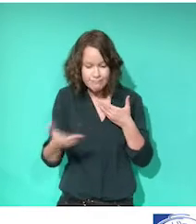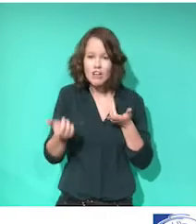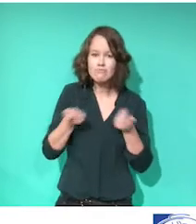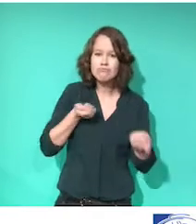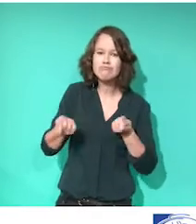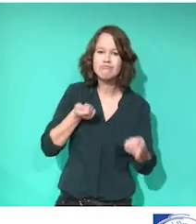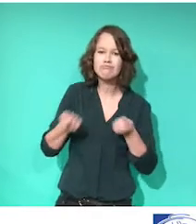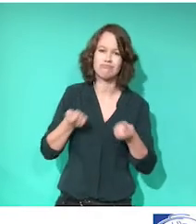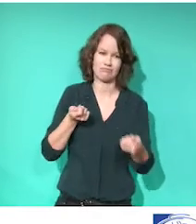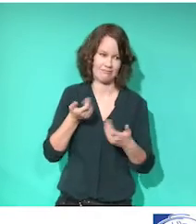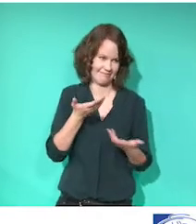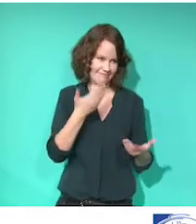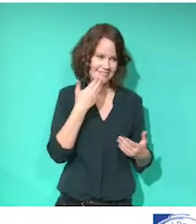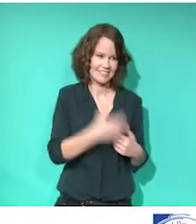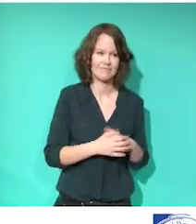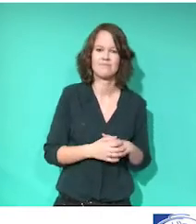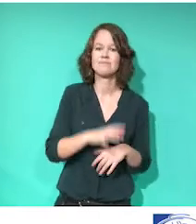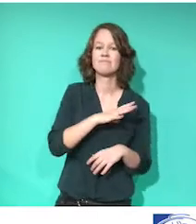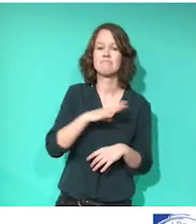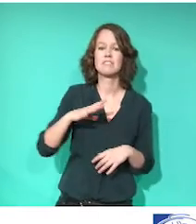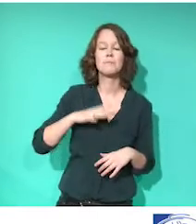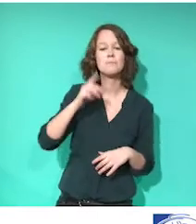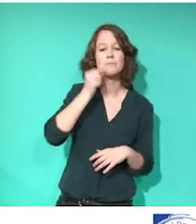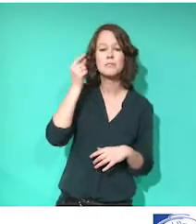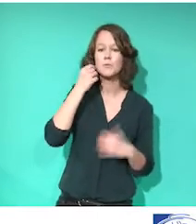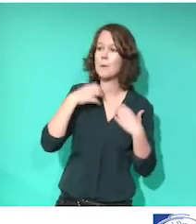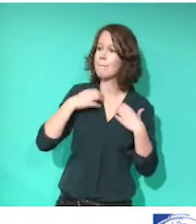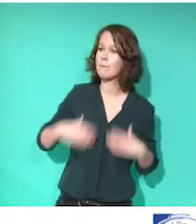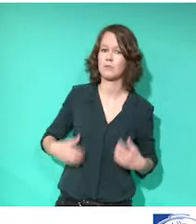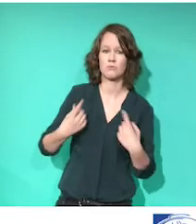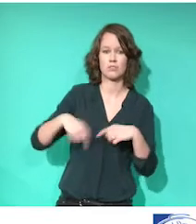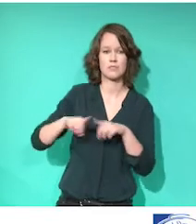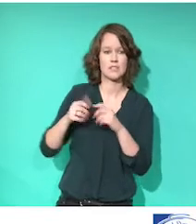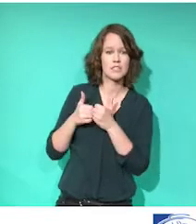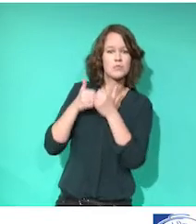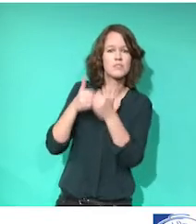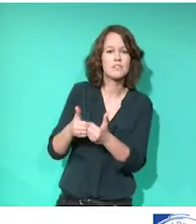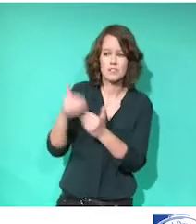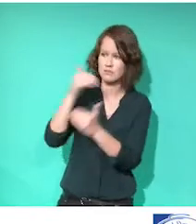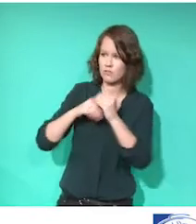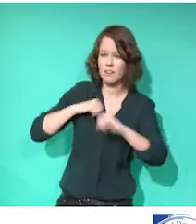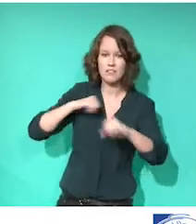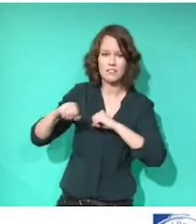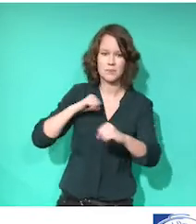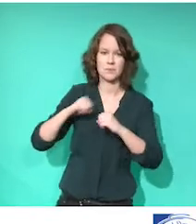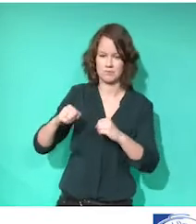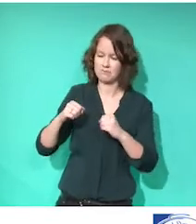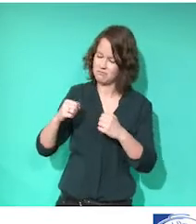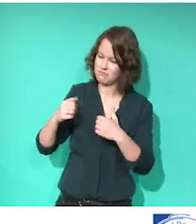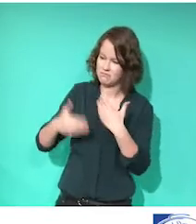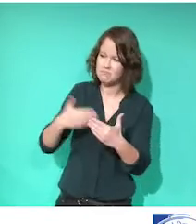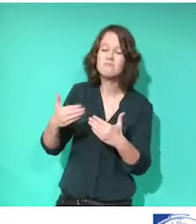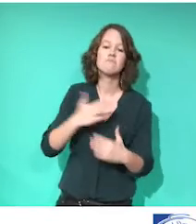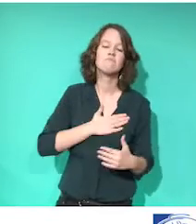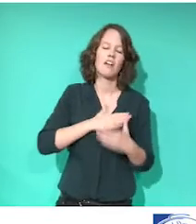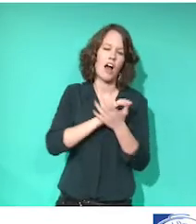notre séance. Mesdames et messieurs les membres du comité de suivi du plan d'action de mobilisation contre le sexisme, chers amis, voilà. J'aurais pu